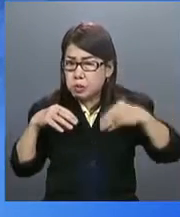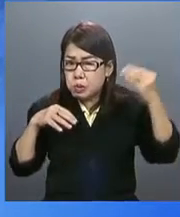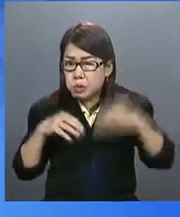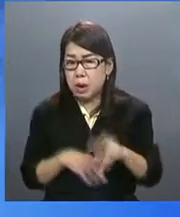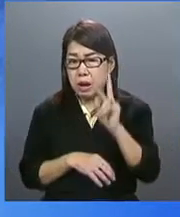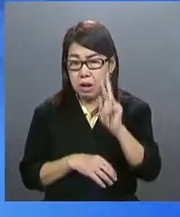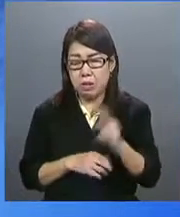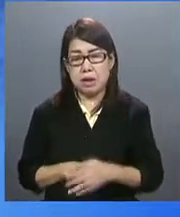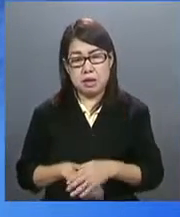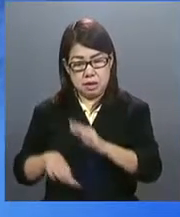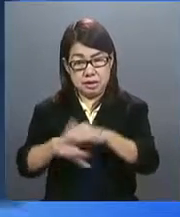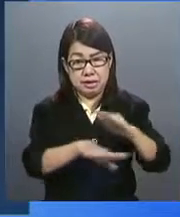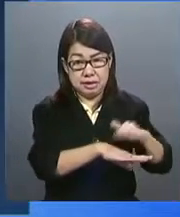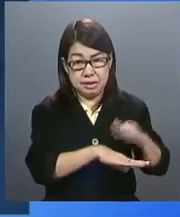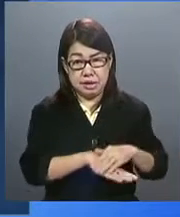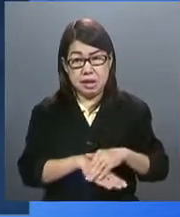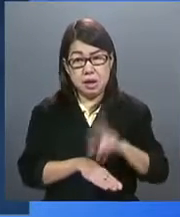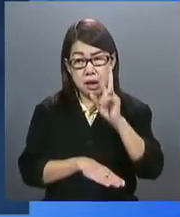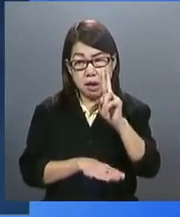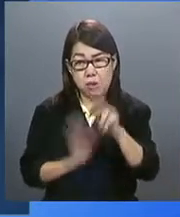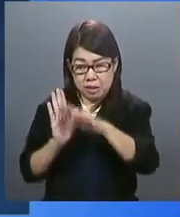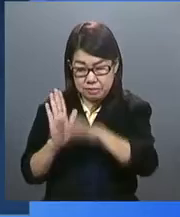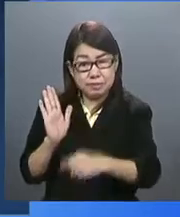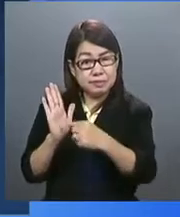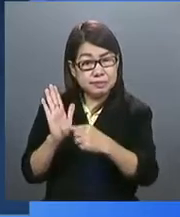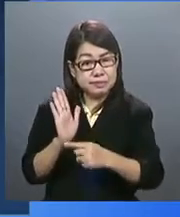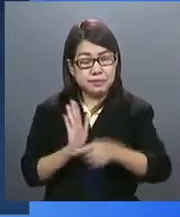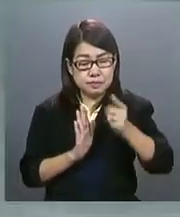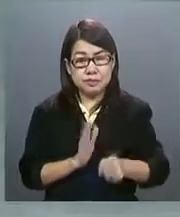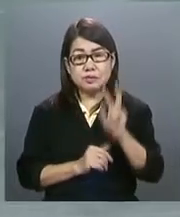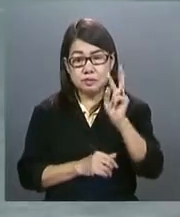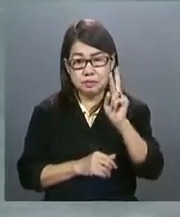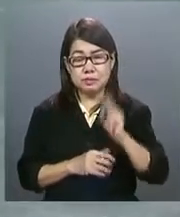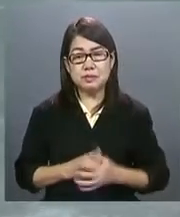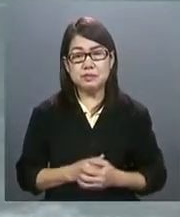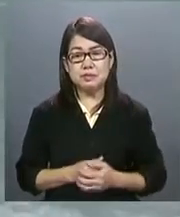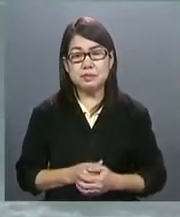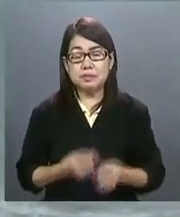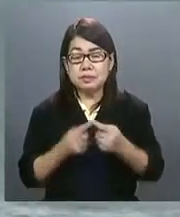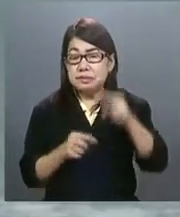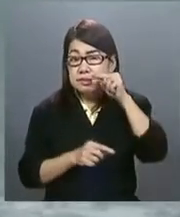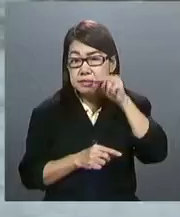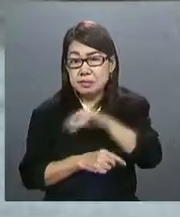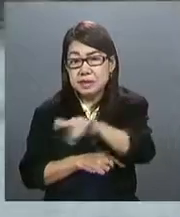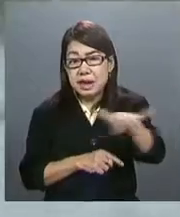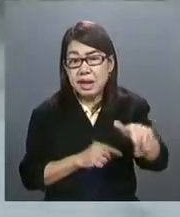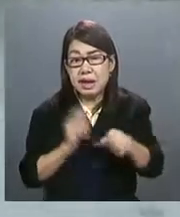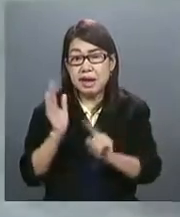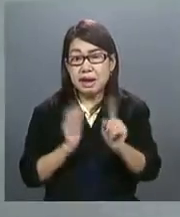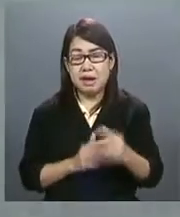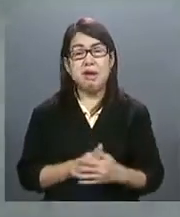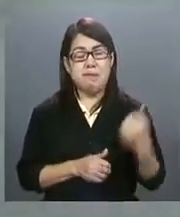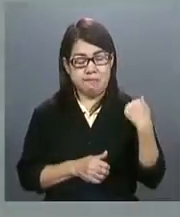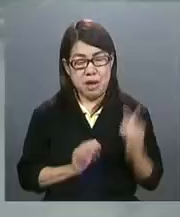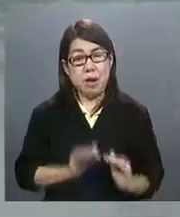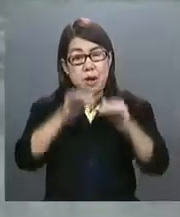ในบริเวณดังกล่าวนี้นะคะระวังอันตรายจากฝนที่ตกหนักในระยะนี้กันไว้ด้วยค่ะในส่วนของคลื่นลมในทะเลอันดามันตอนบนระยะนี้ยังมีคลื่นสูง